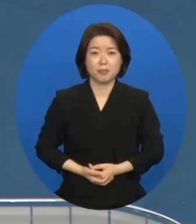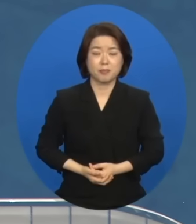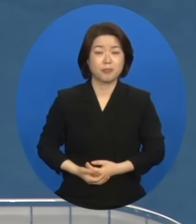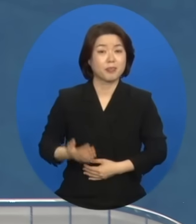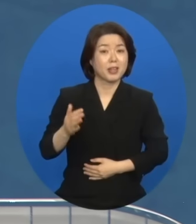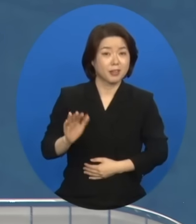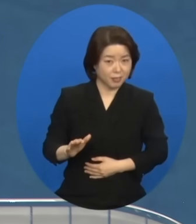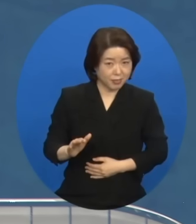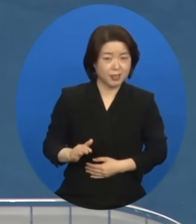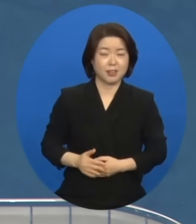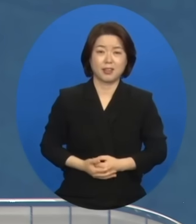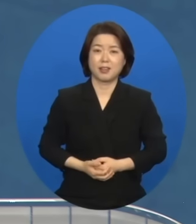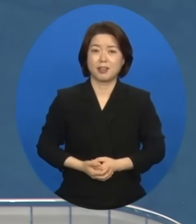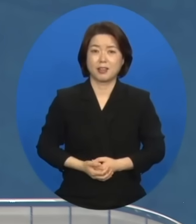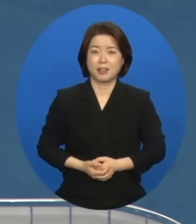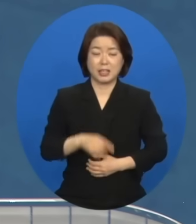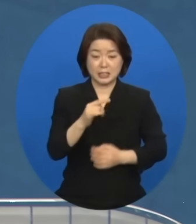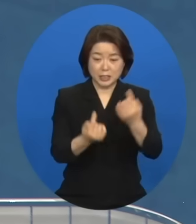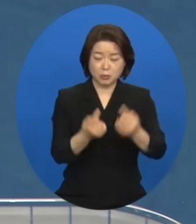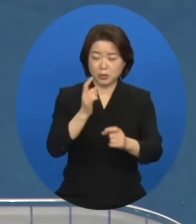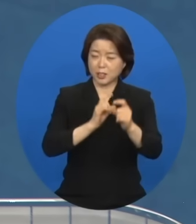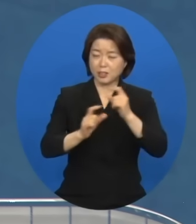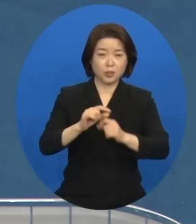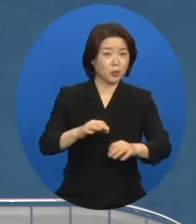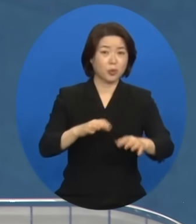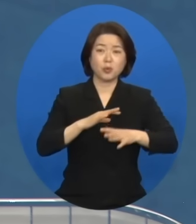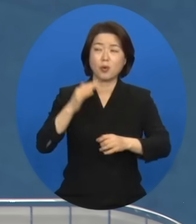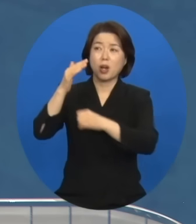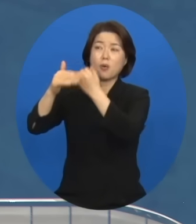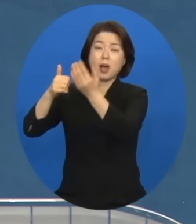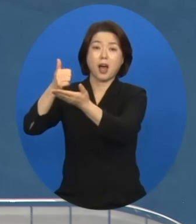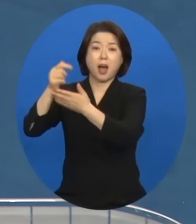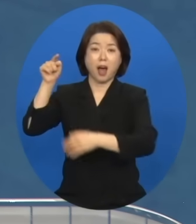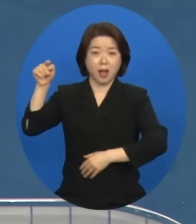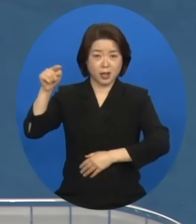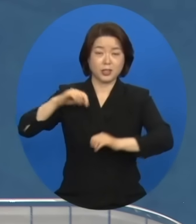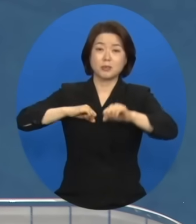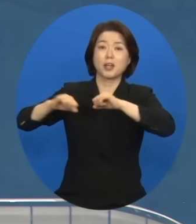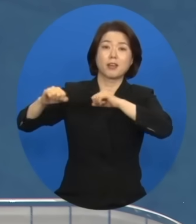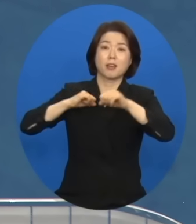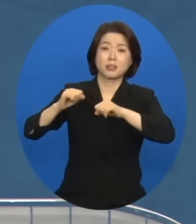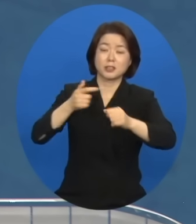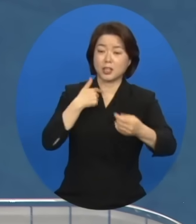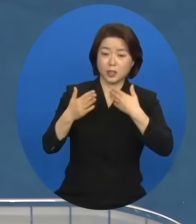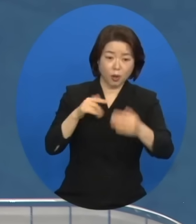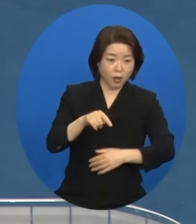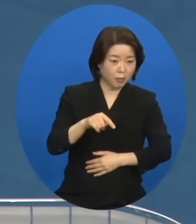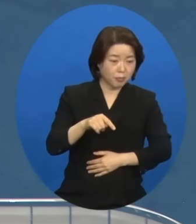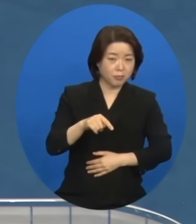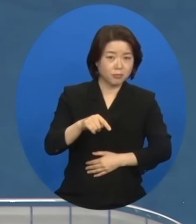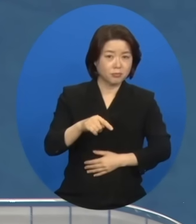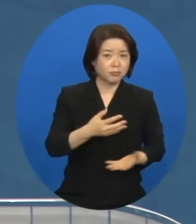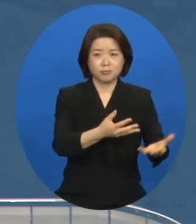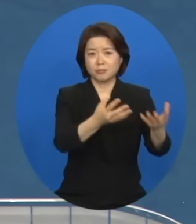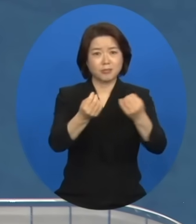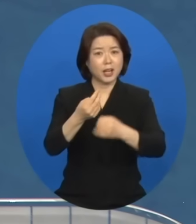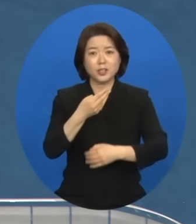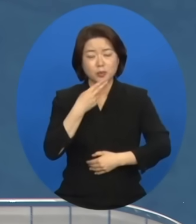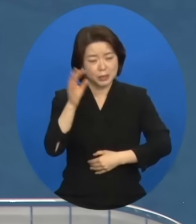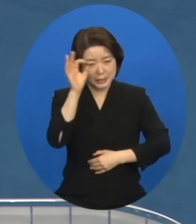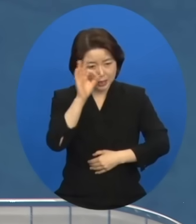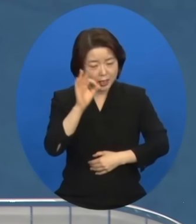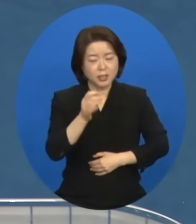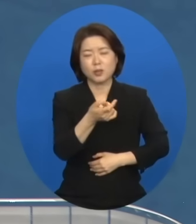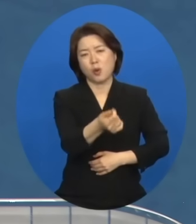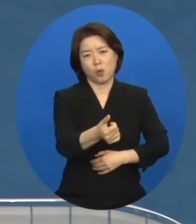그런데 그보다 더 놀라운 하나님의 놀라운 역사를 경험하신 분도 저는 찾아보기